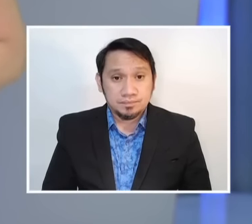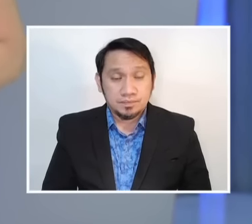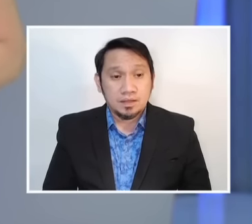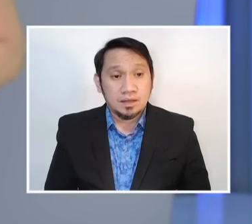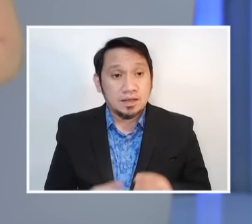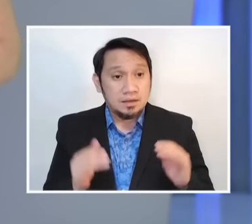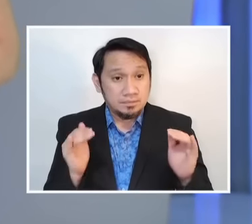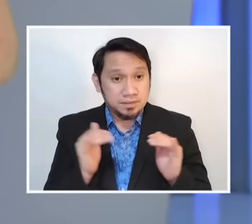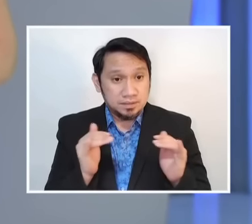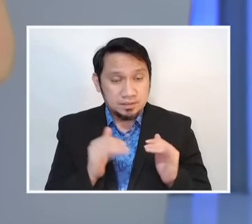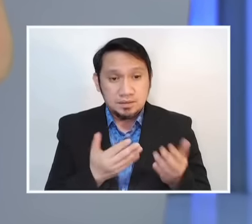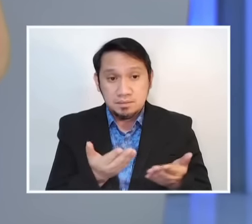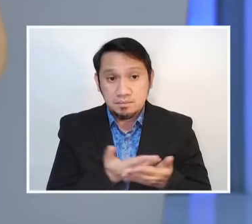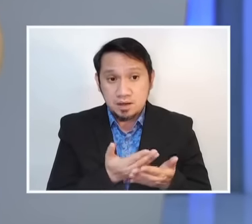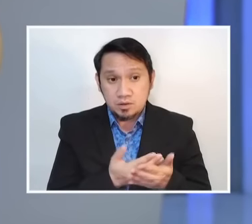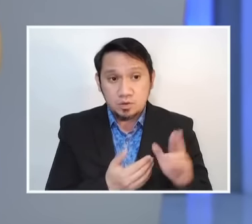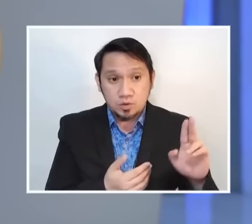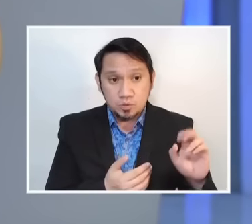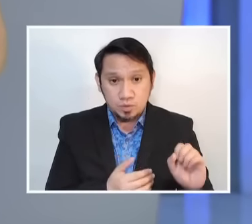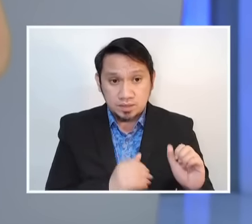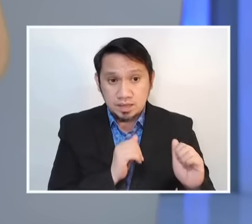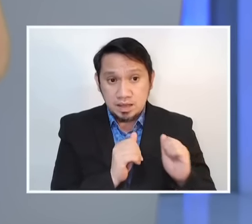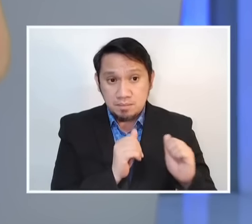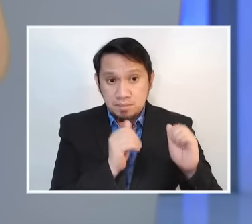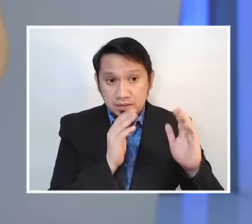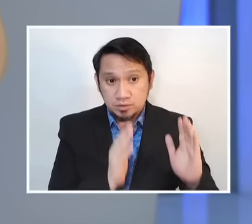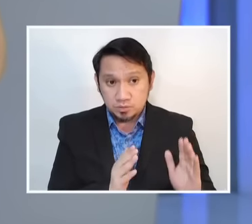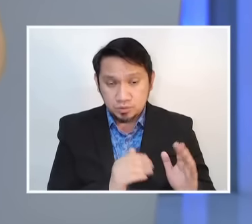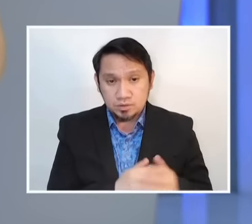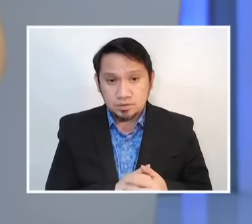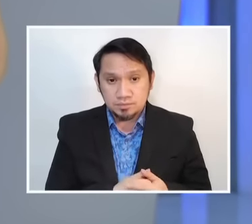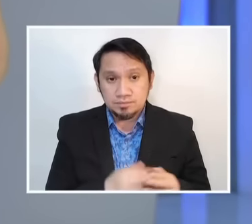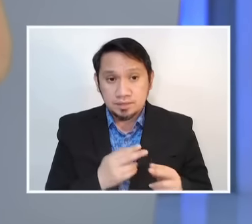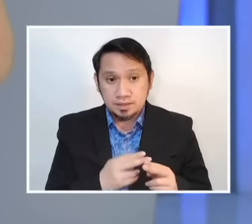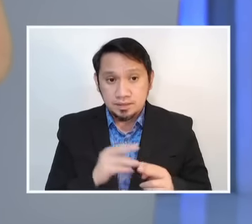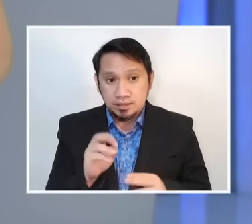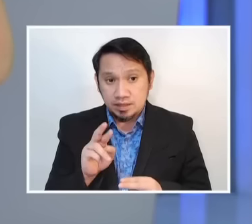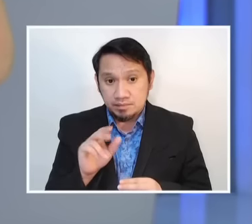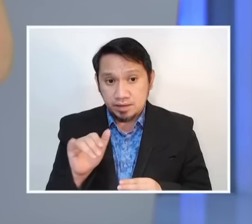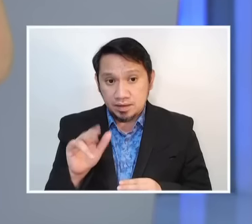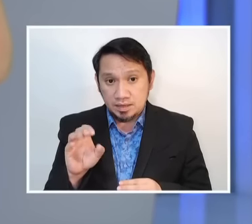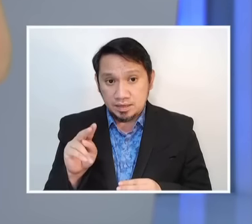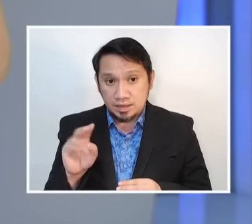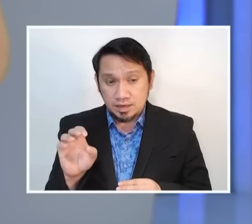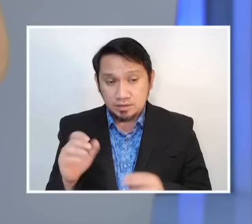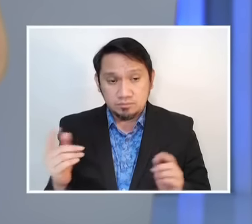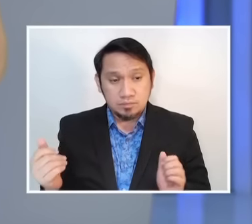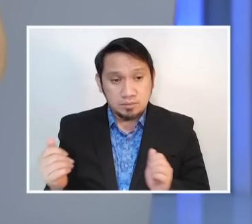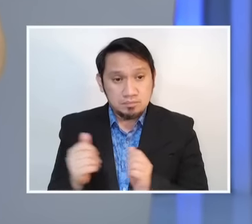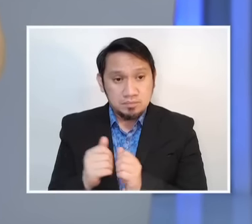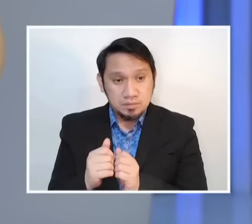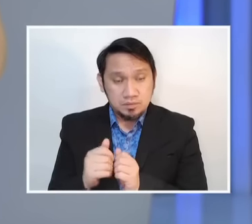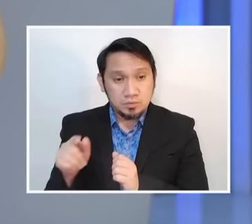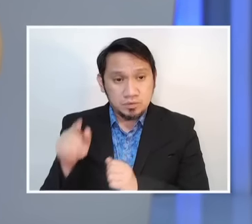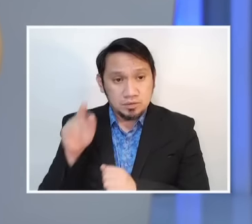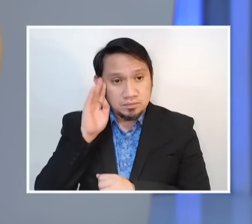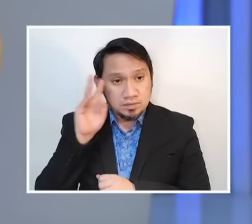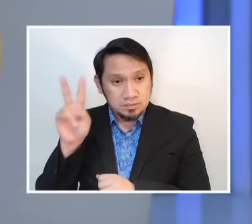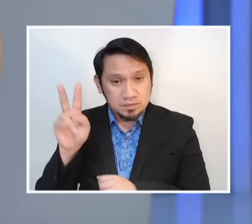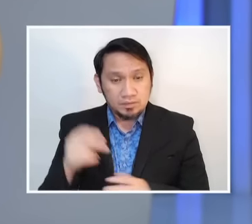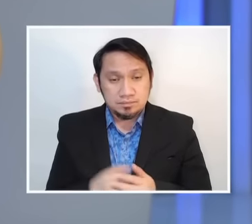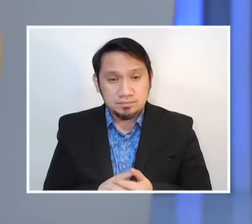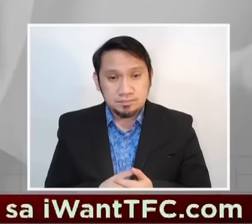Nakipagpulong na si bagong U.S. Ambassador to the Philippines na si Mary Kay Carlson kay Pangulong Ferdinand Bongbong Marcos Jr.